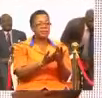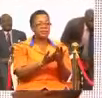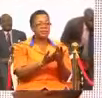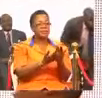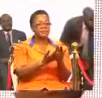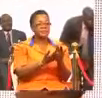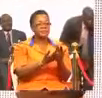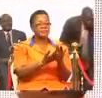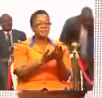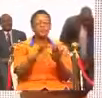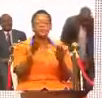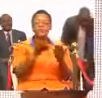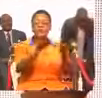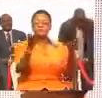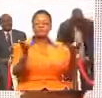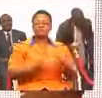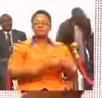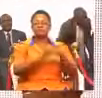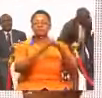kwa kusimama pamoja.